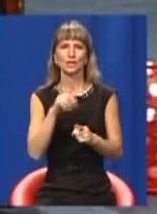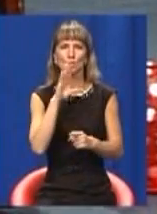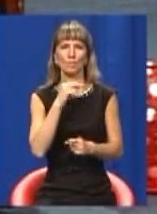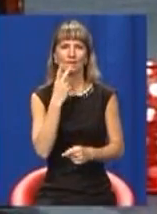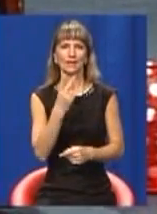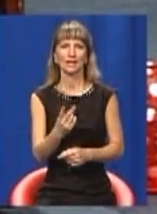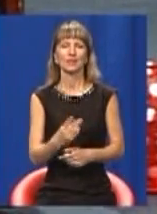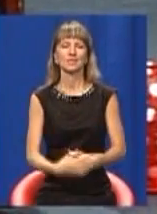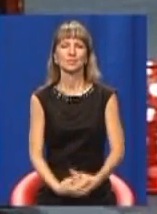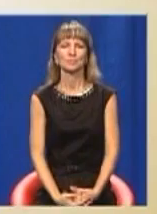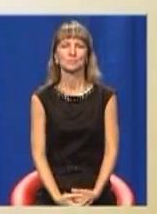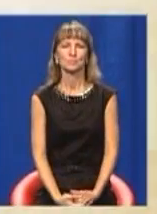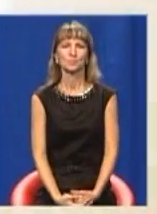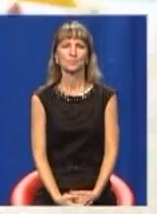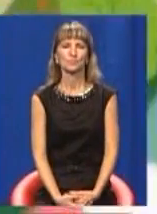виглядає.